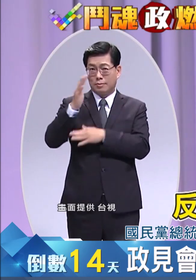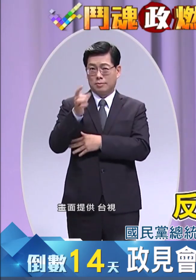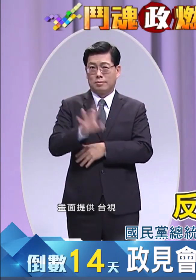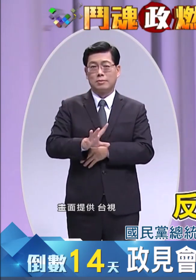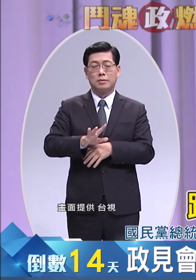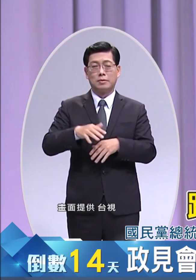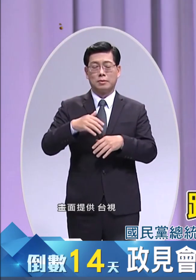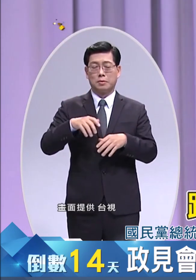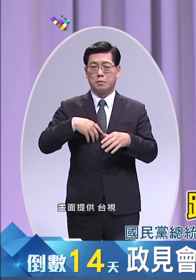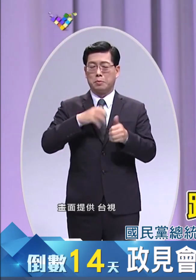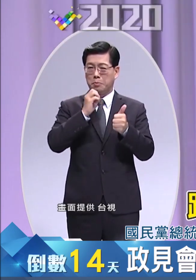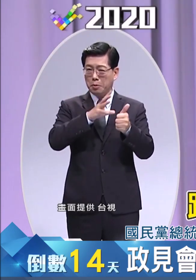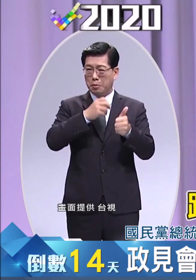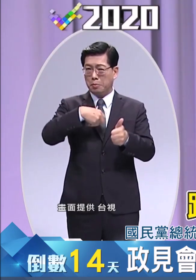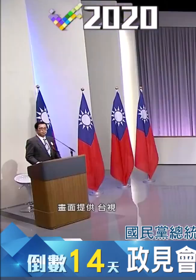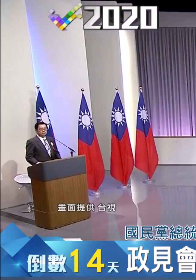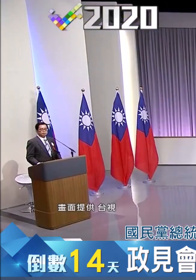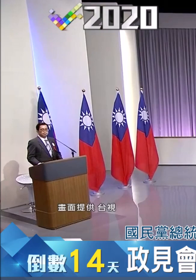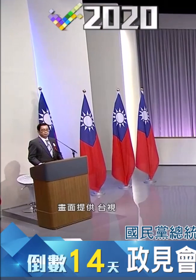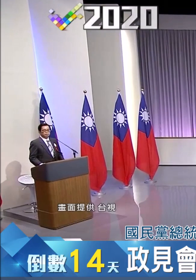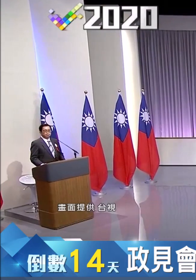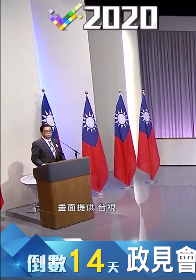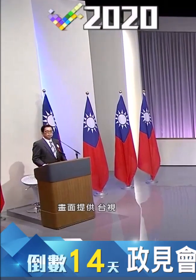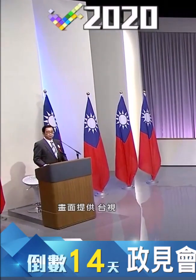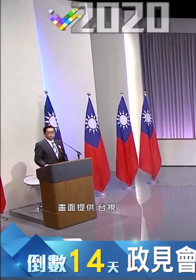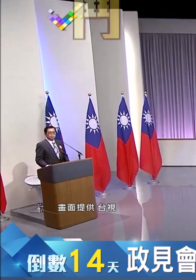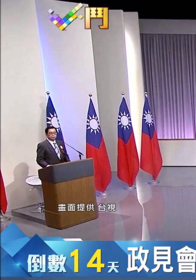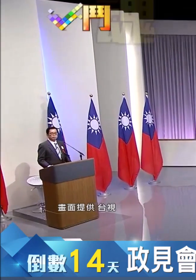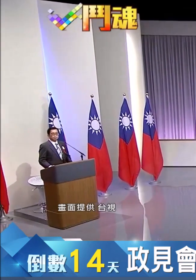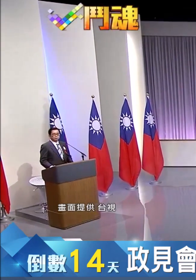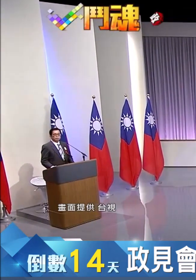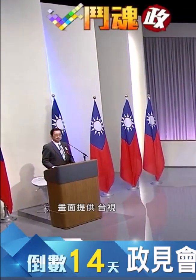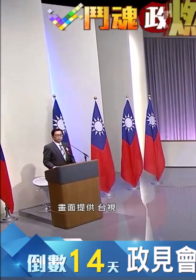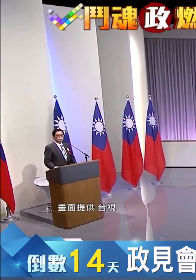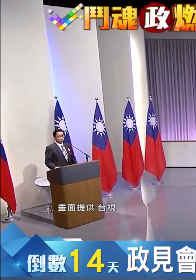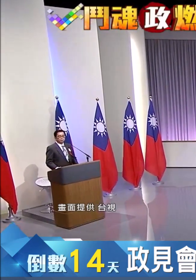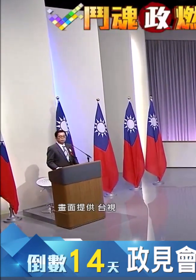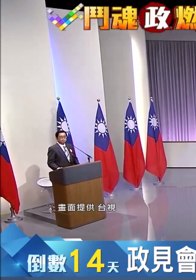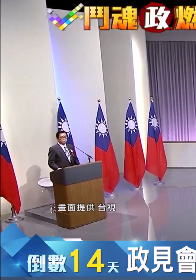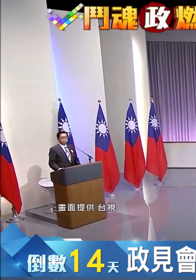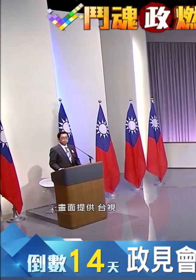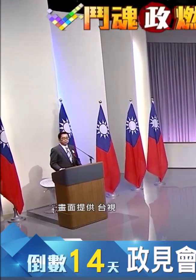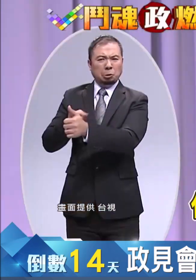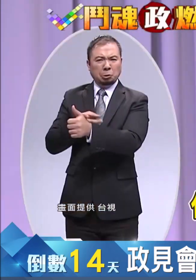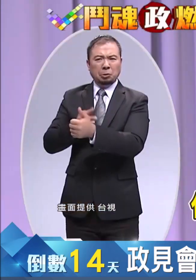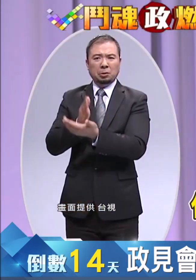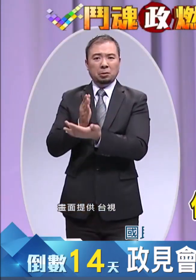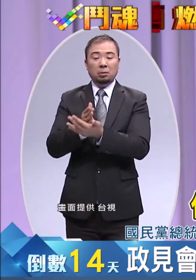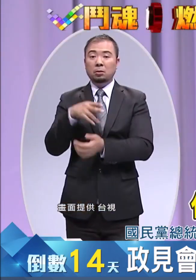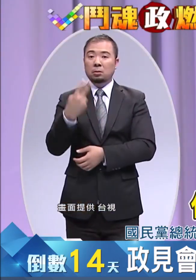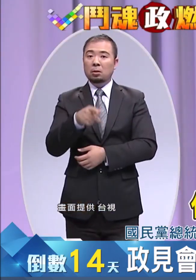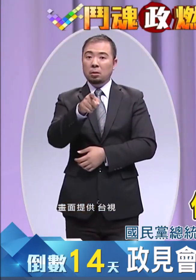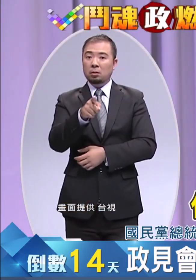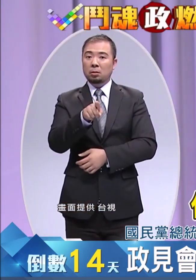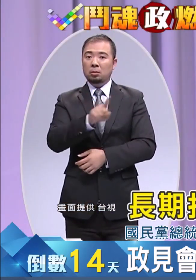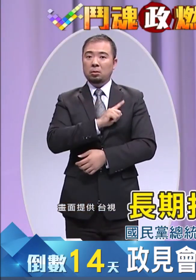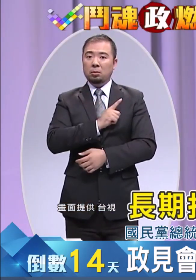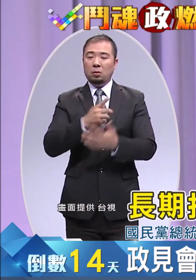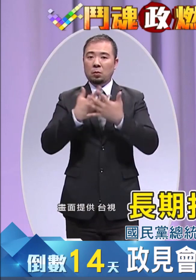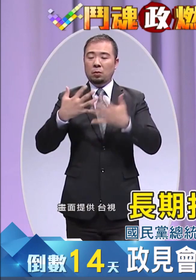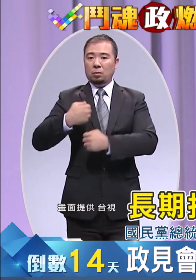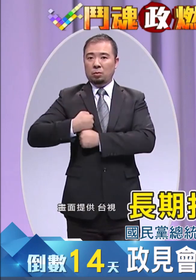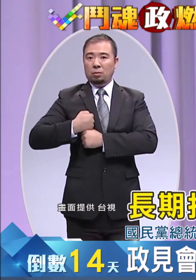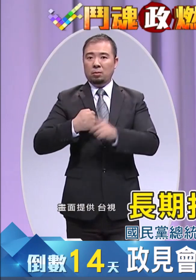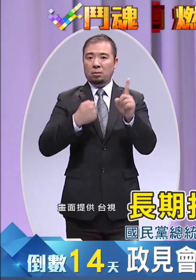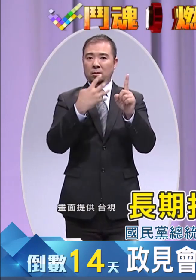而不停地拜托她跑一些弱势族群。 总统政见会似乎被韩国瑜弄成放闪大会。 你的网军1450